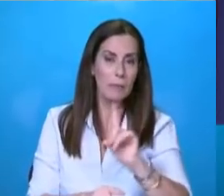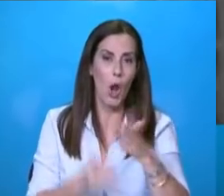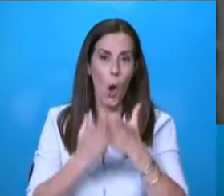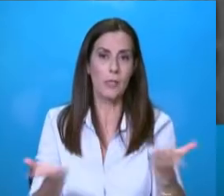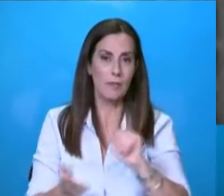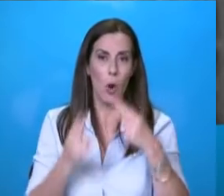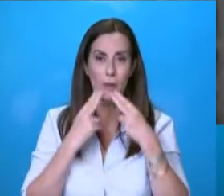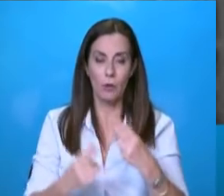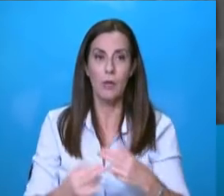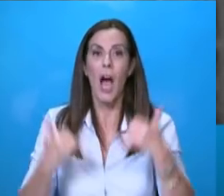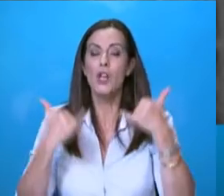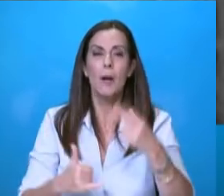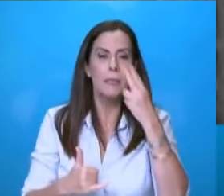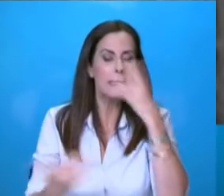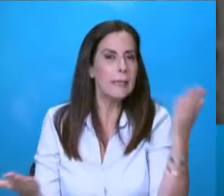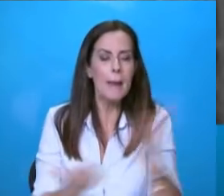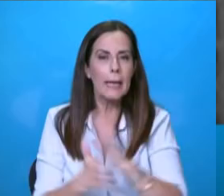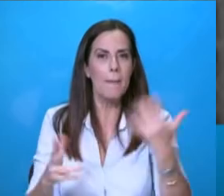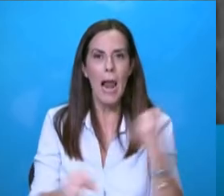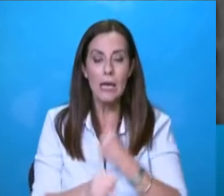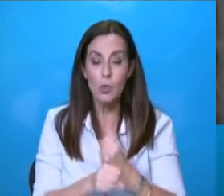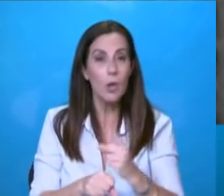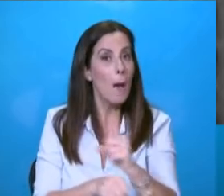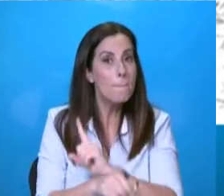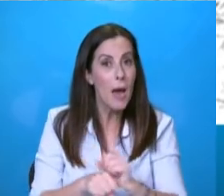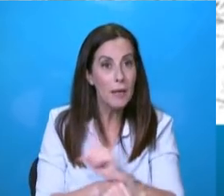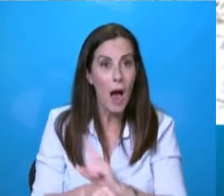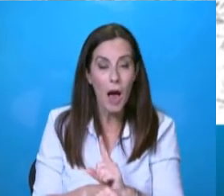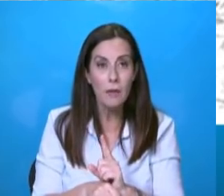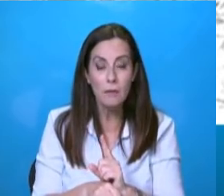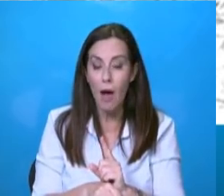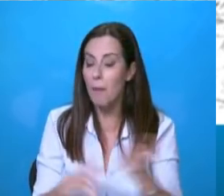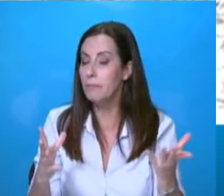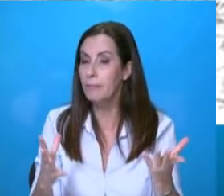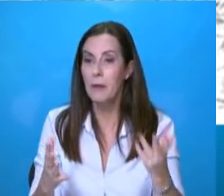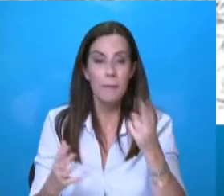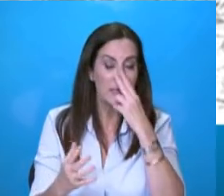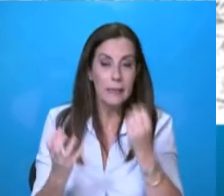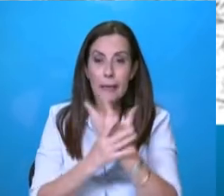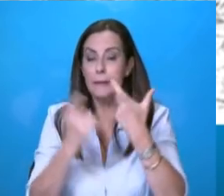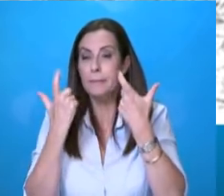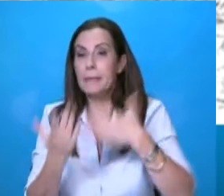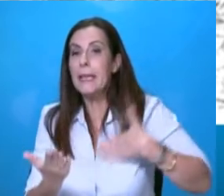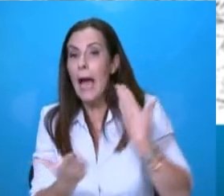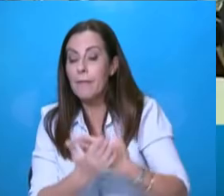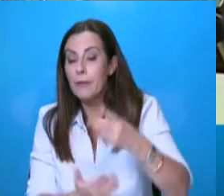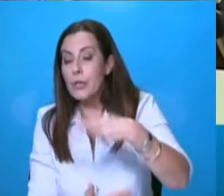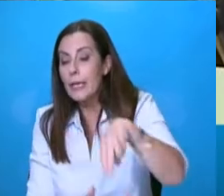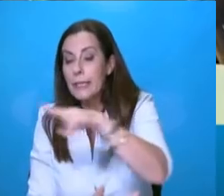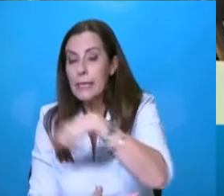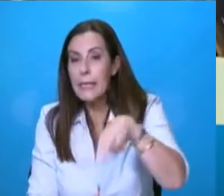את מה שעשינו, אם זה לא פתרון. כעת מנסים לגבש מדיניות חדשה. בינתיים קיבו את הפחים ומנסים להקים סיירת מתנדבים שתסייע בעת